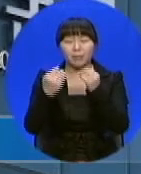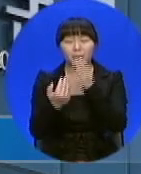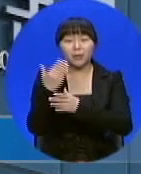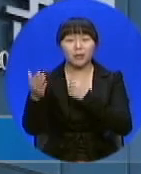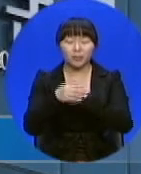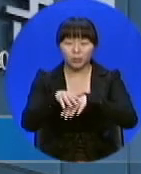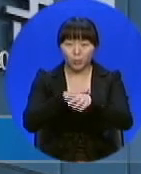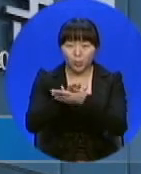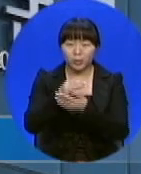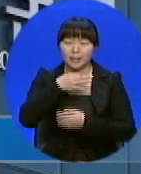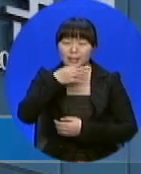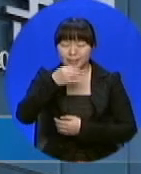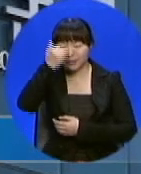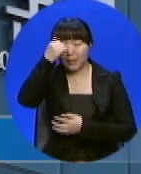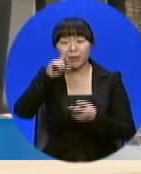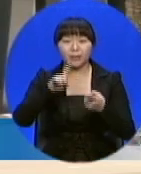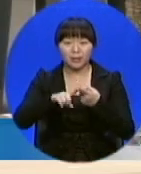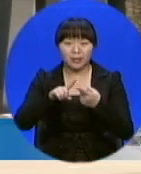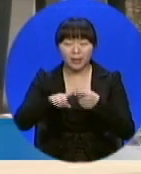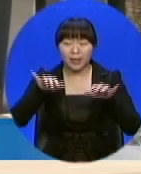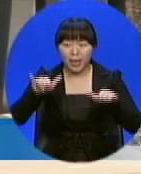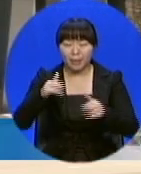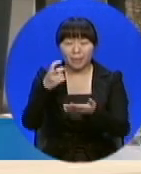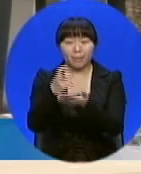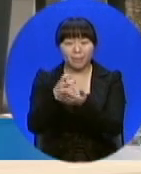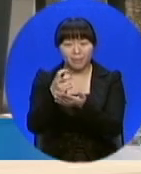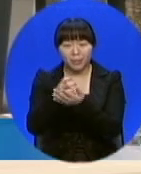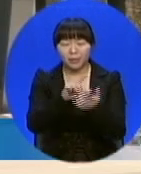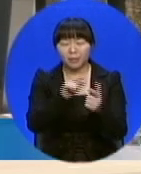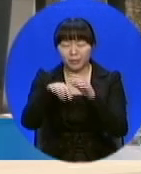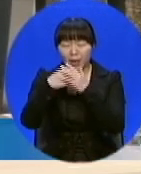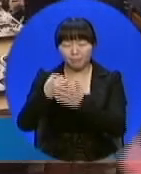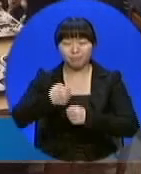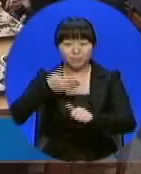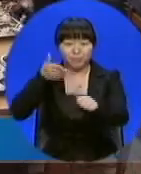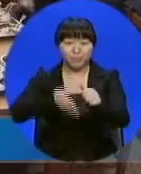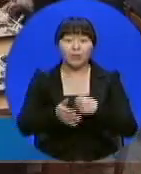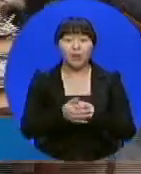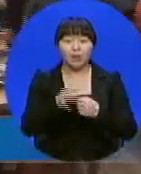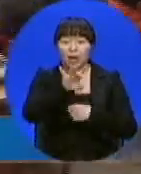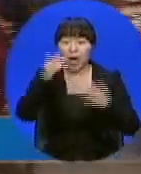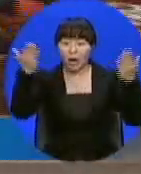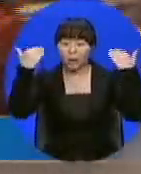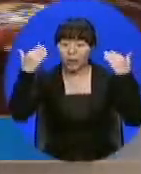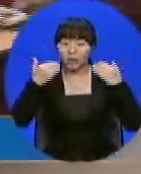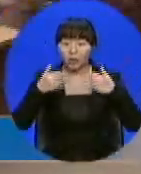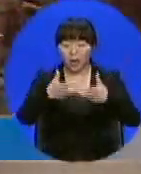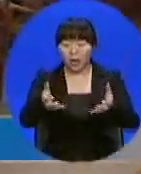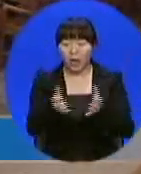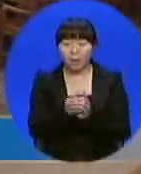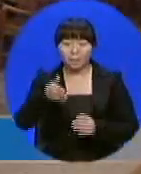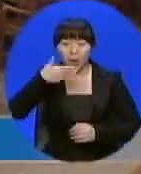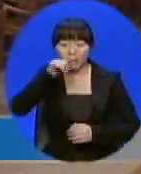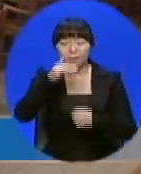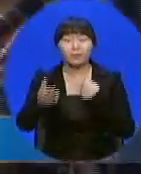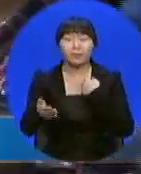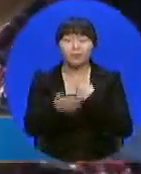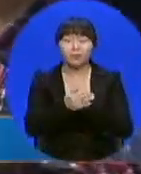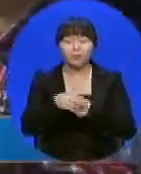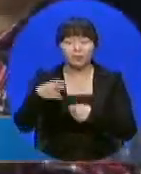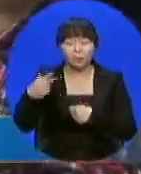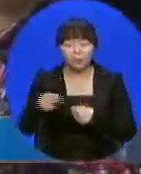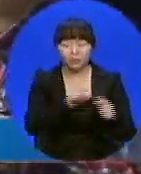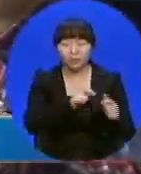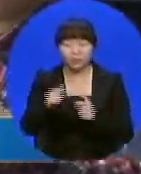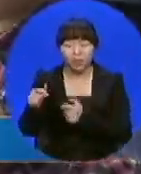손 씻기, 기침 예절 등의 예방수칙 준수를 강조했습니다. 또한 각 학교에서 집단급식이 재개돼 설사 등